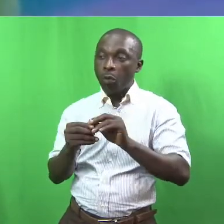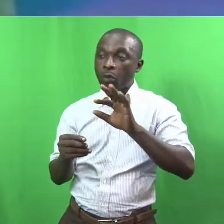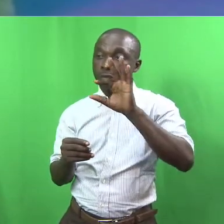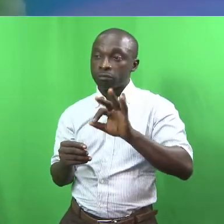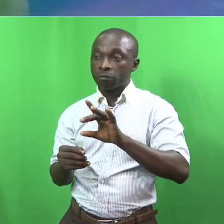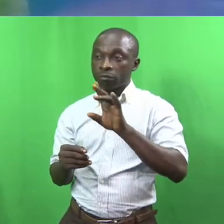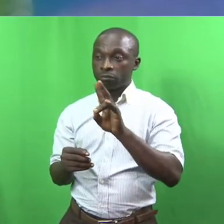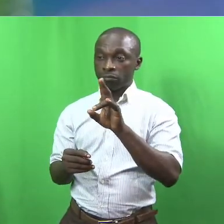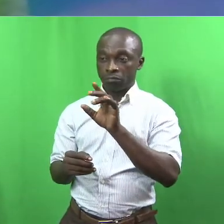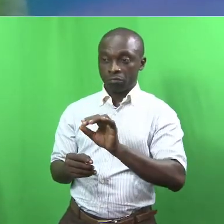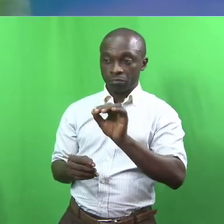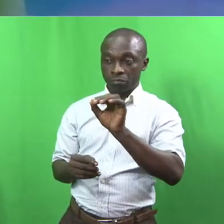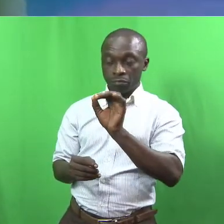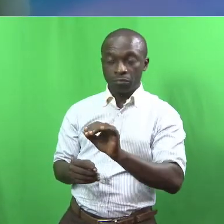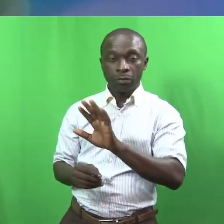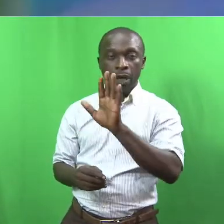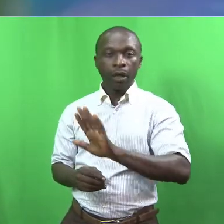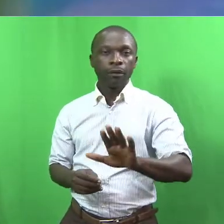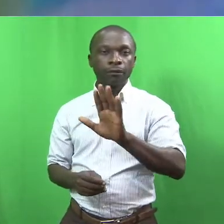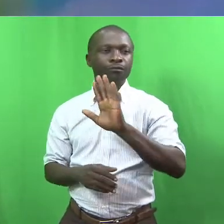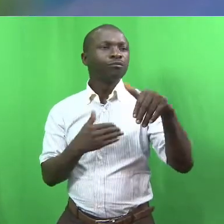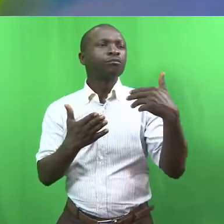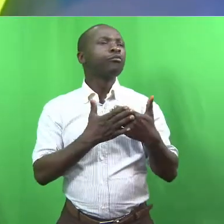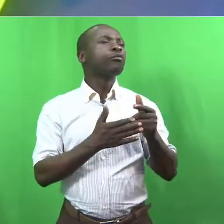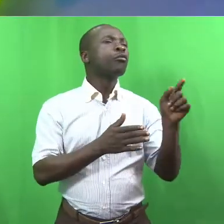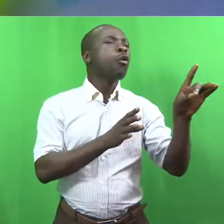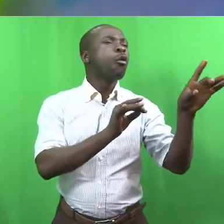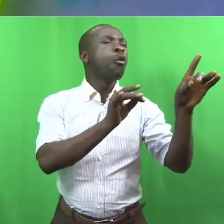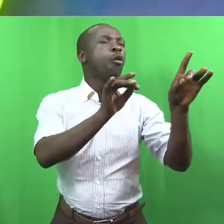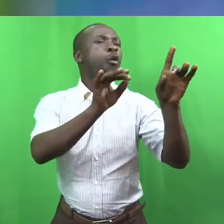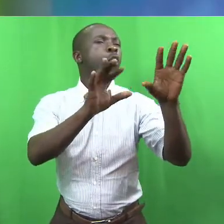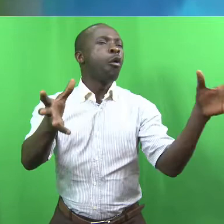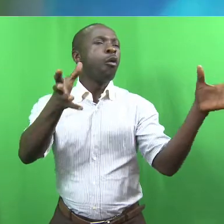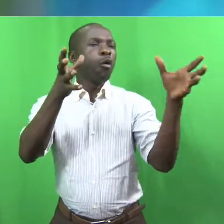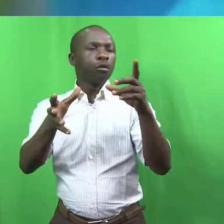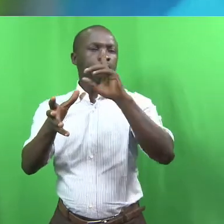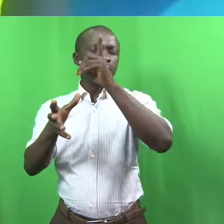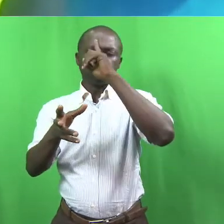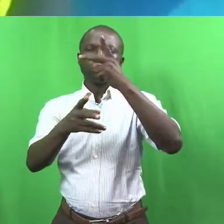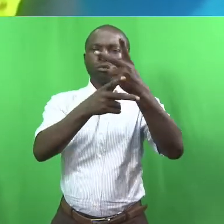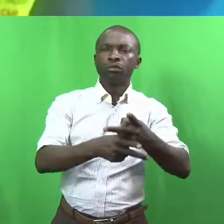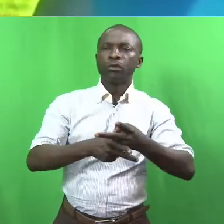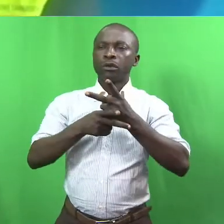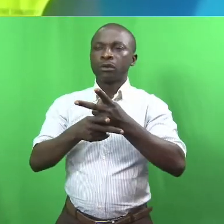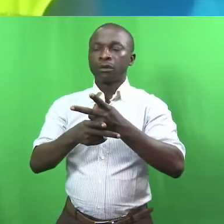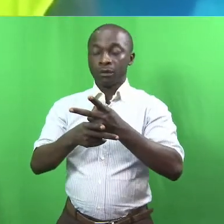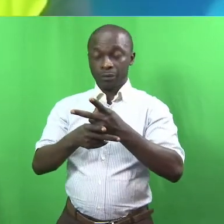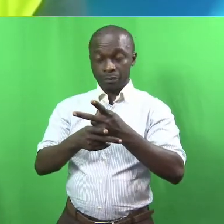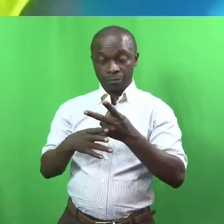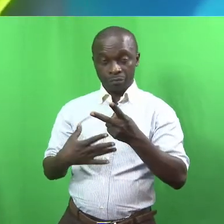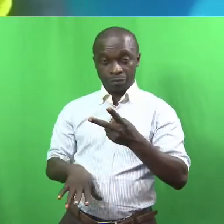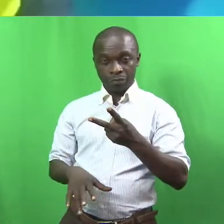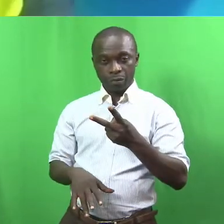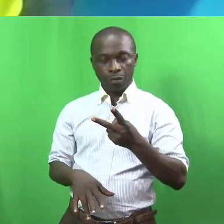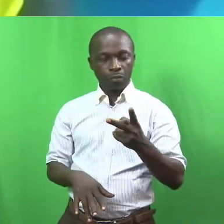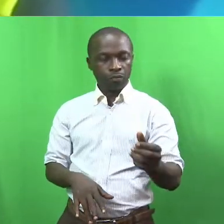acteurs qui se sont déployés pour la bonne tenue de ce scrutin dans les Bamboto, l'histoire retiendra que ce sont eux qui ont écrit les toutes